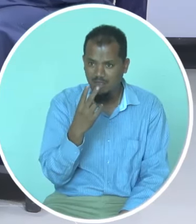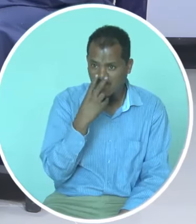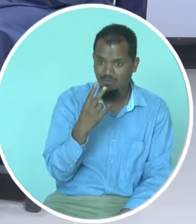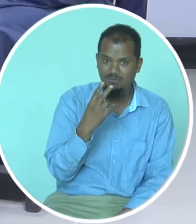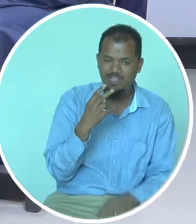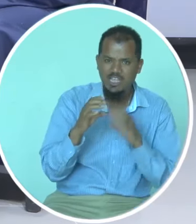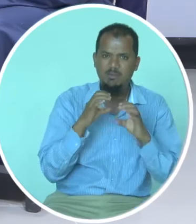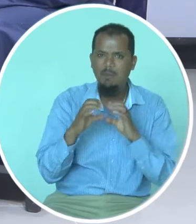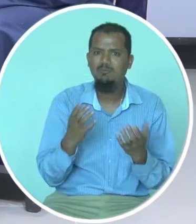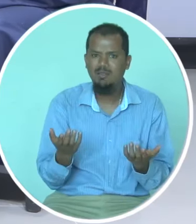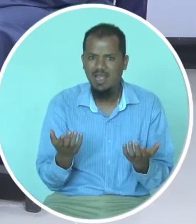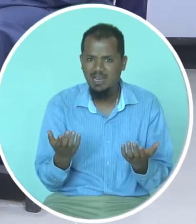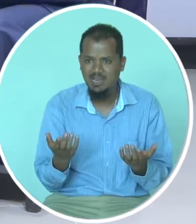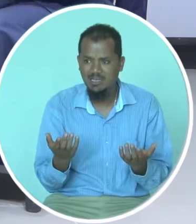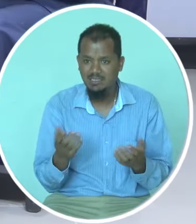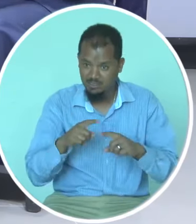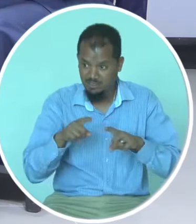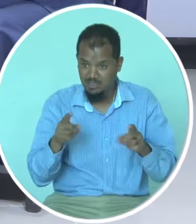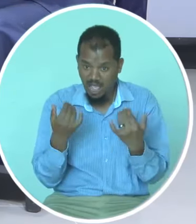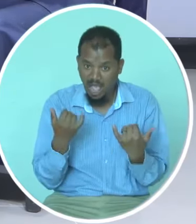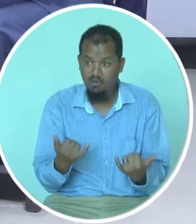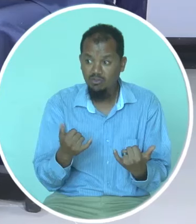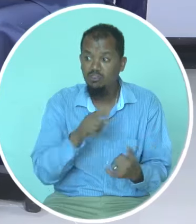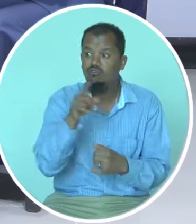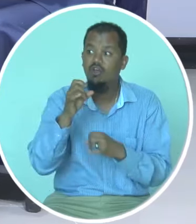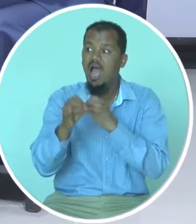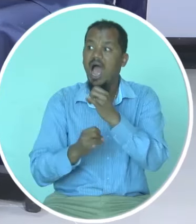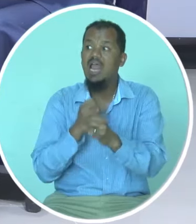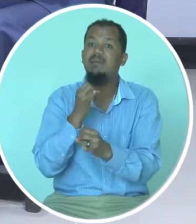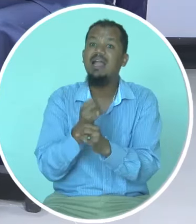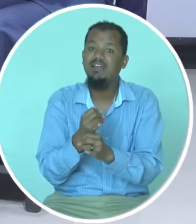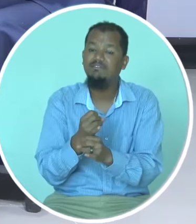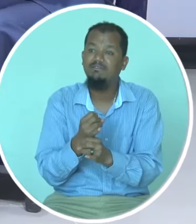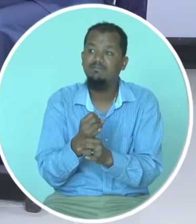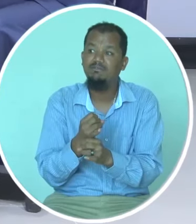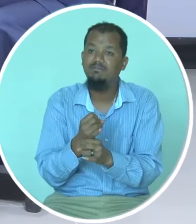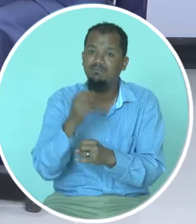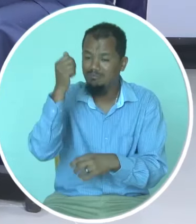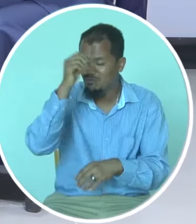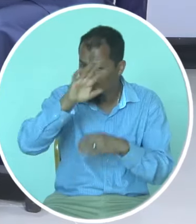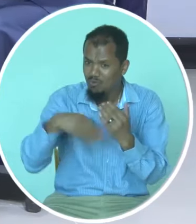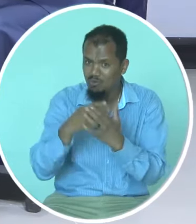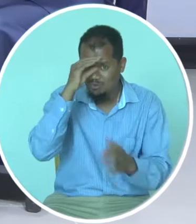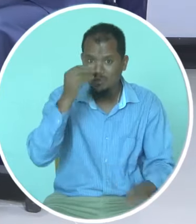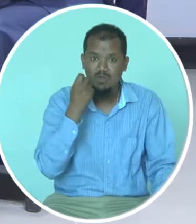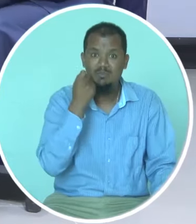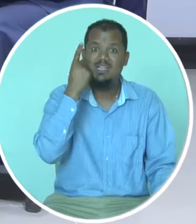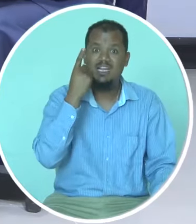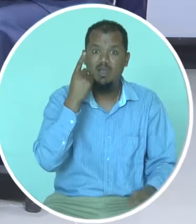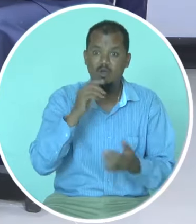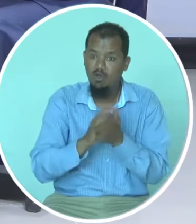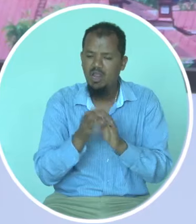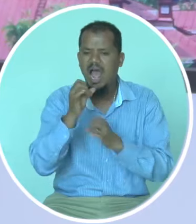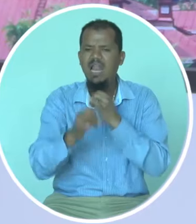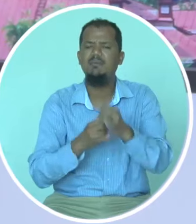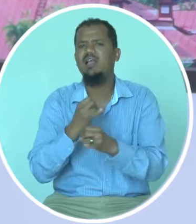ያይተውት ይግባቡበታል ማለት ነው ነገር ግን አሁን እነሱ አሁን ዓለም አቀፋዊ ሆኑ ማለት ነው ሁሉም ሰው የሚረዳው ከሆነ ዓለም